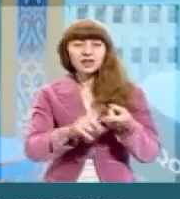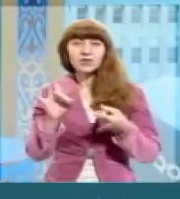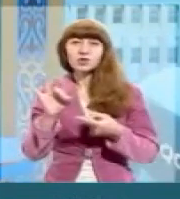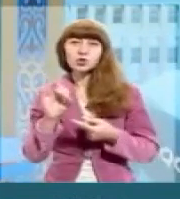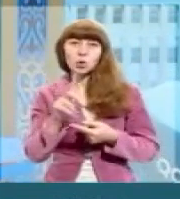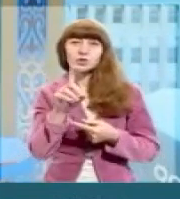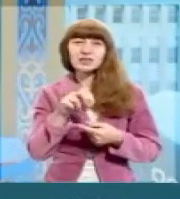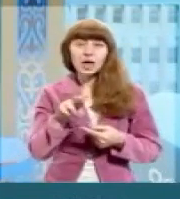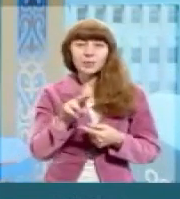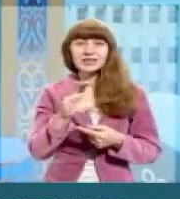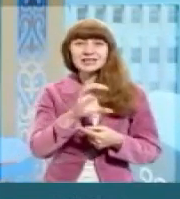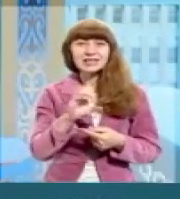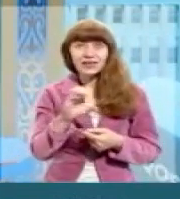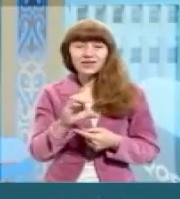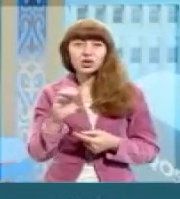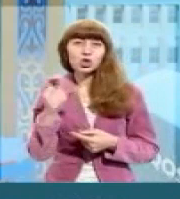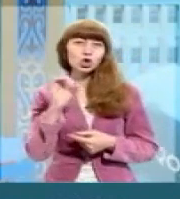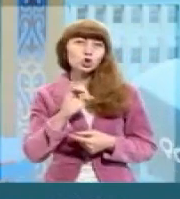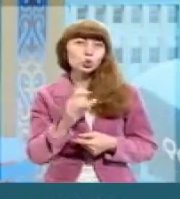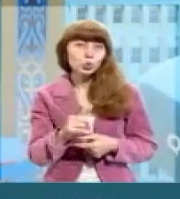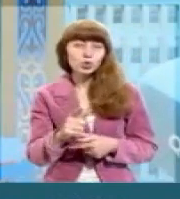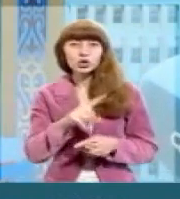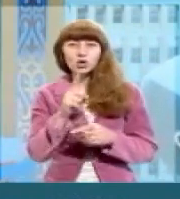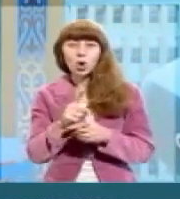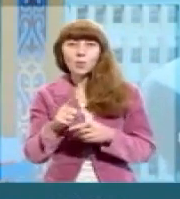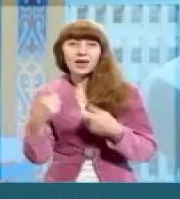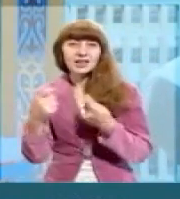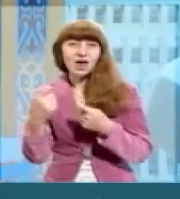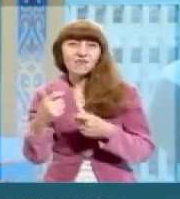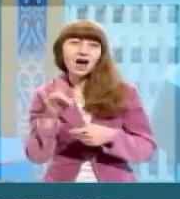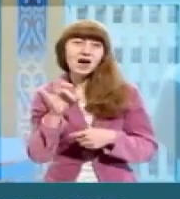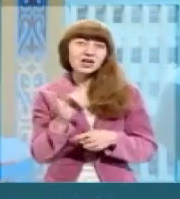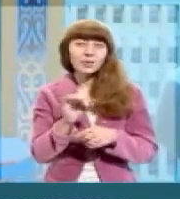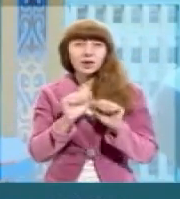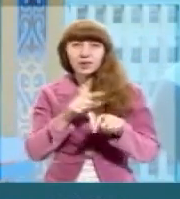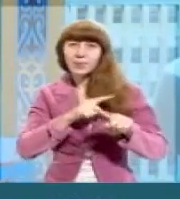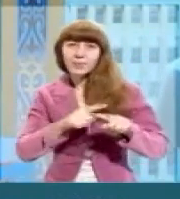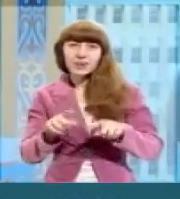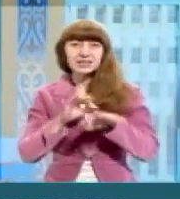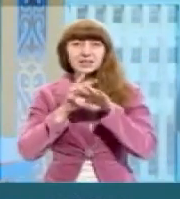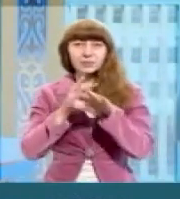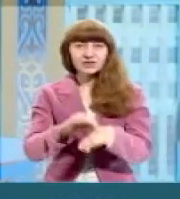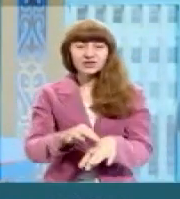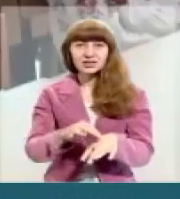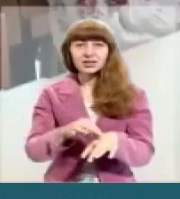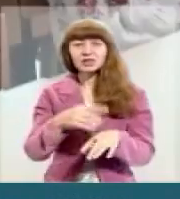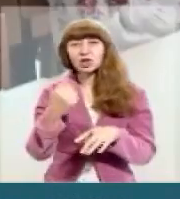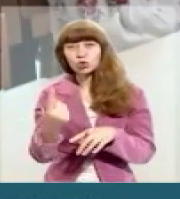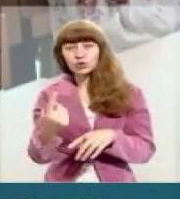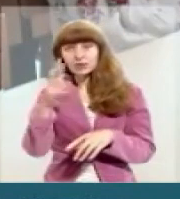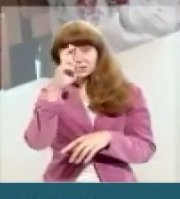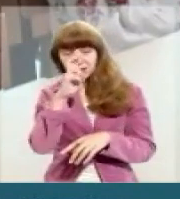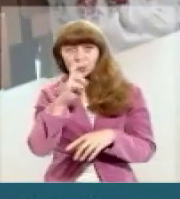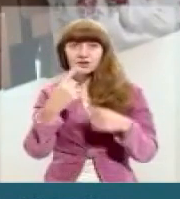для того, чтобы товары могли свободно и быстро, качественно быть доставлены, так скажем, из одной стороны в другую. По словам